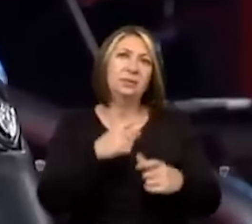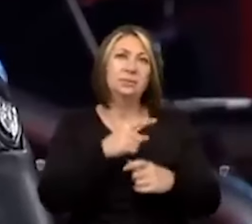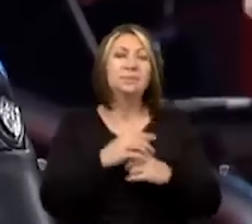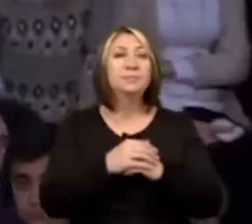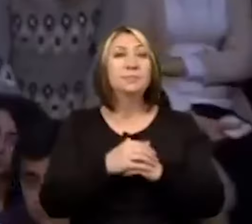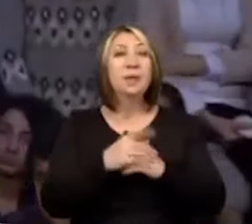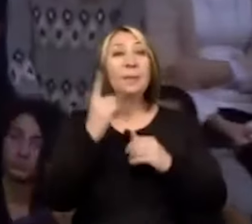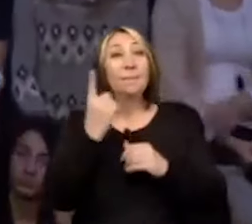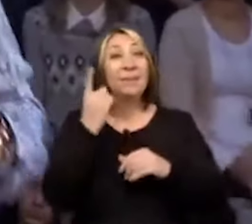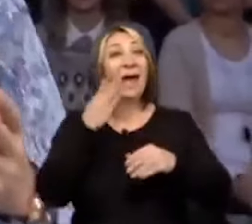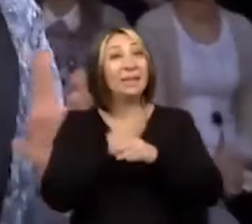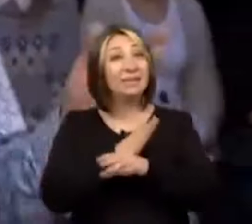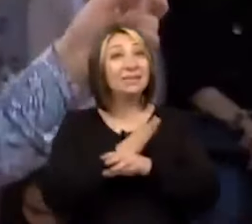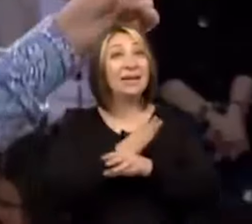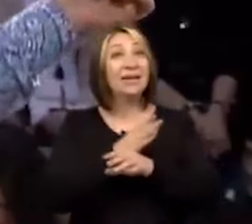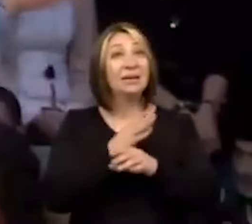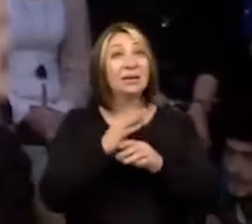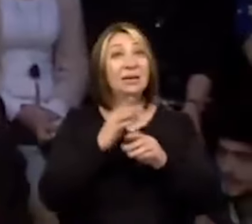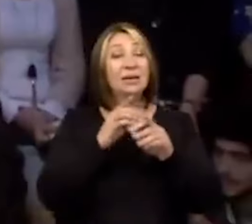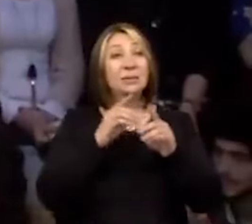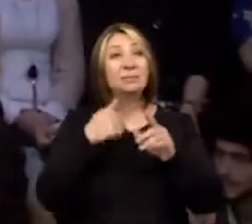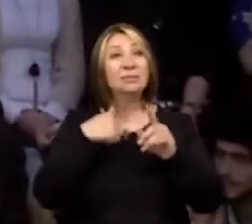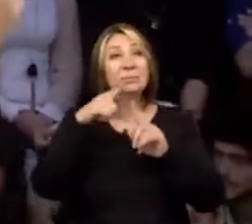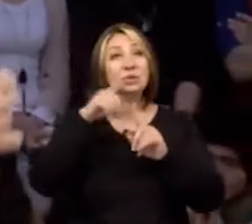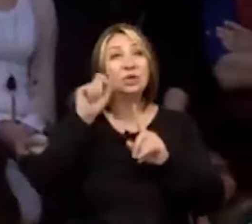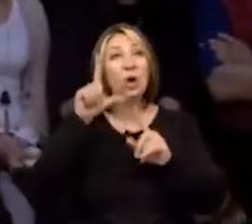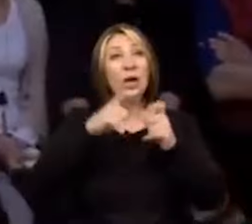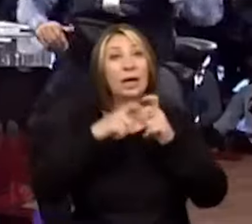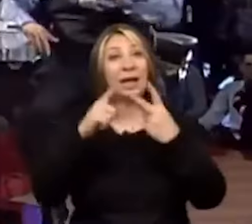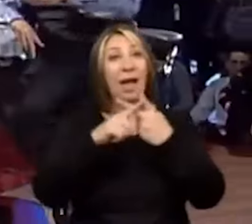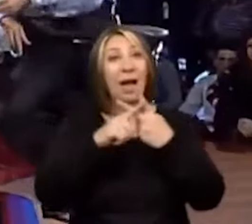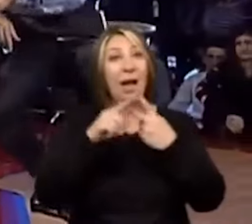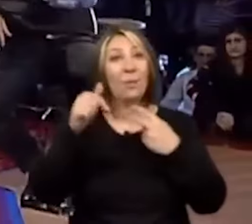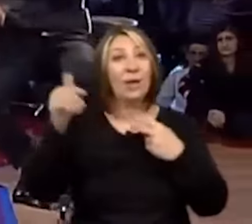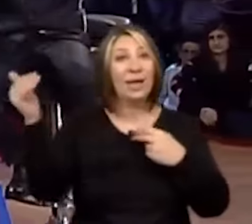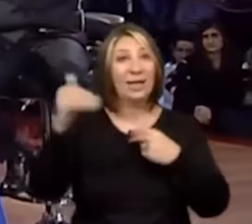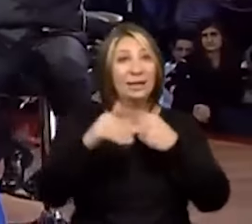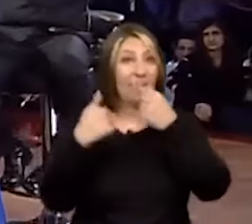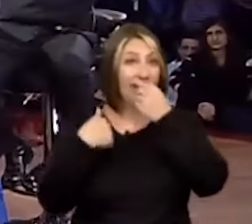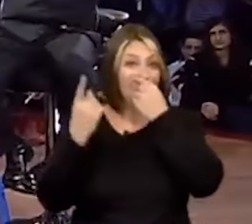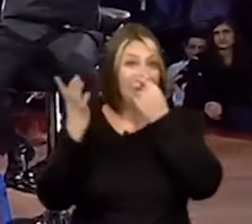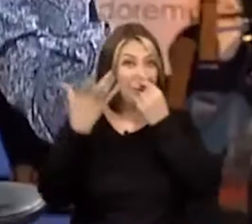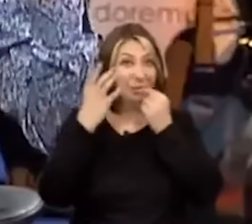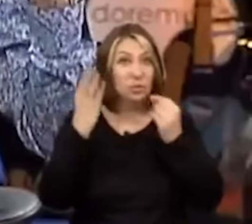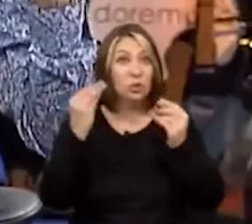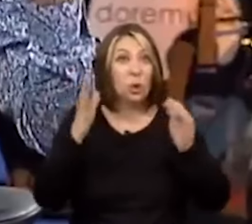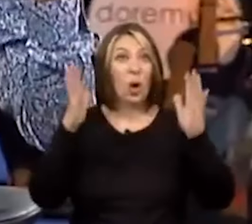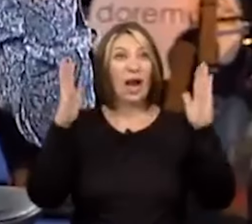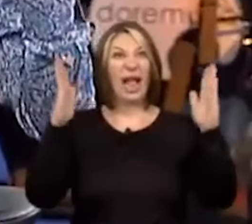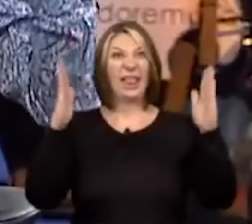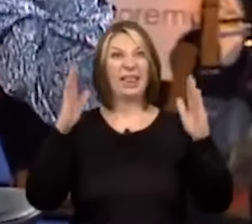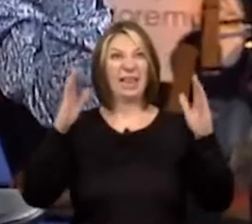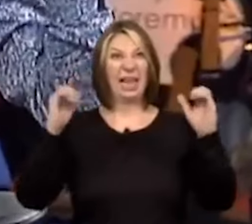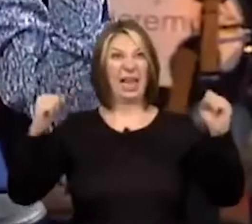de aslında sanal dünya çok acayip. Bizim Tolga Reyhan buraya gelirken bana şey gösterdi. Çok kalın bir